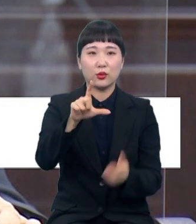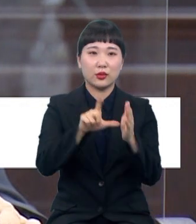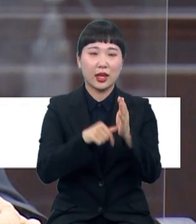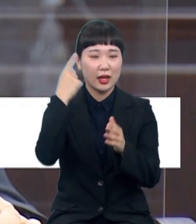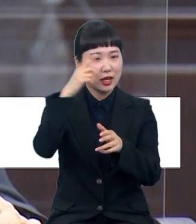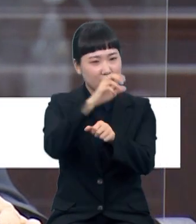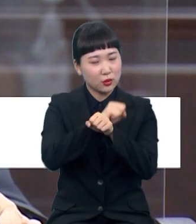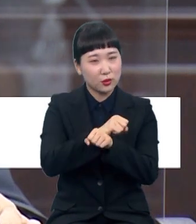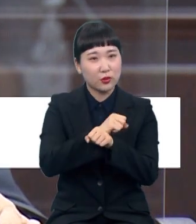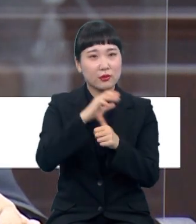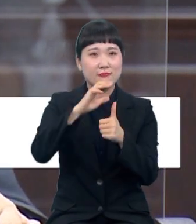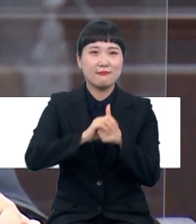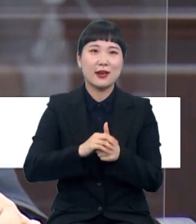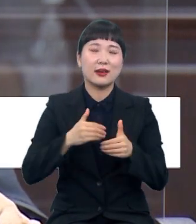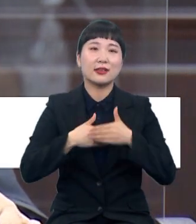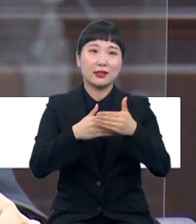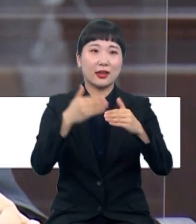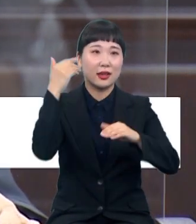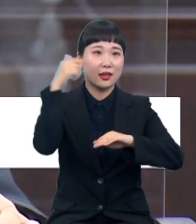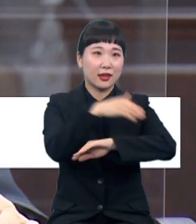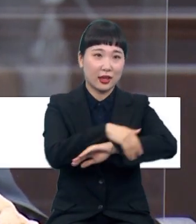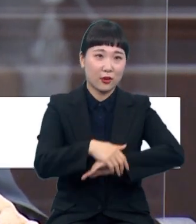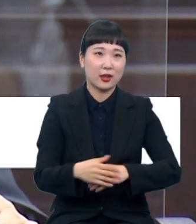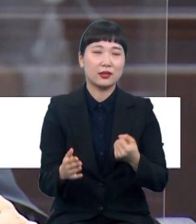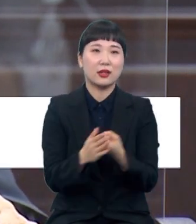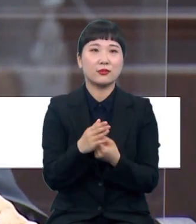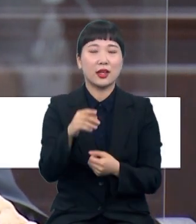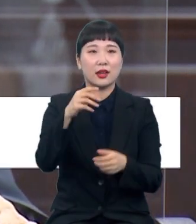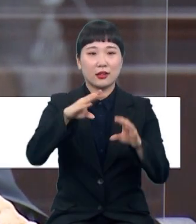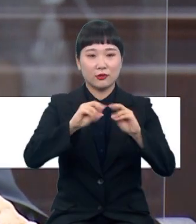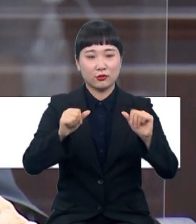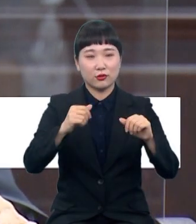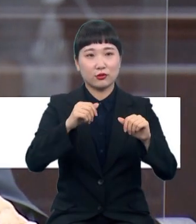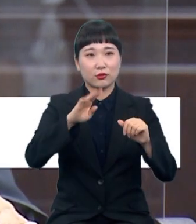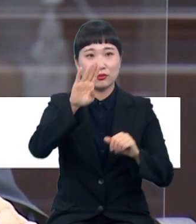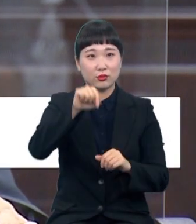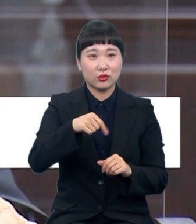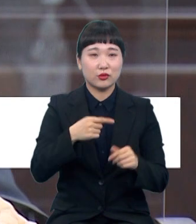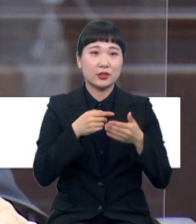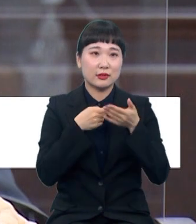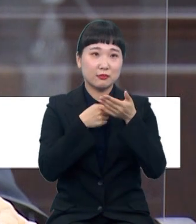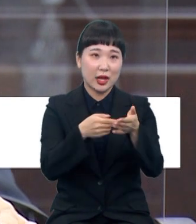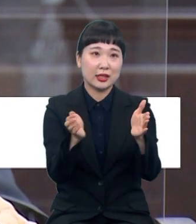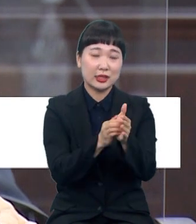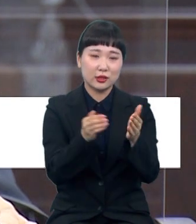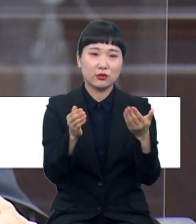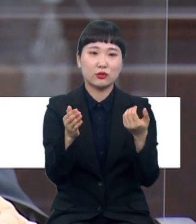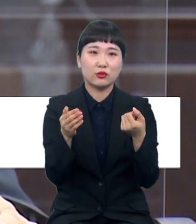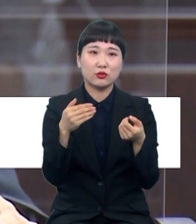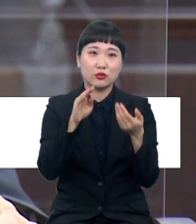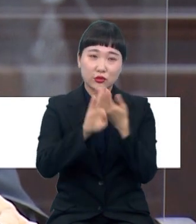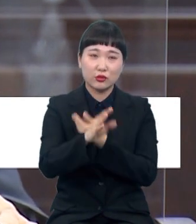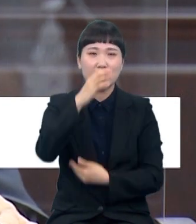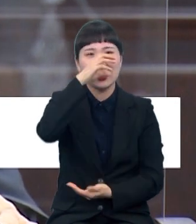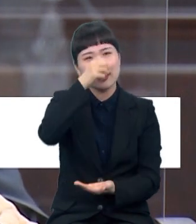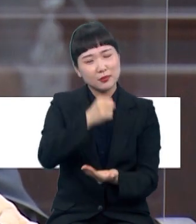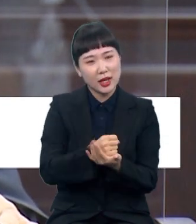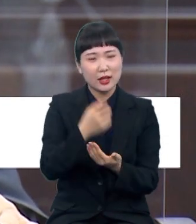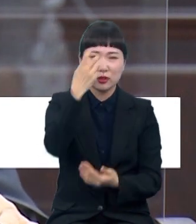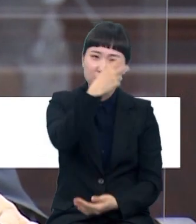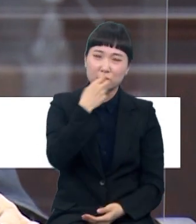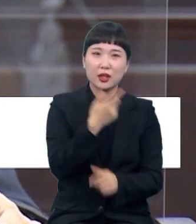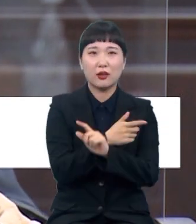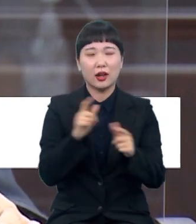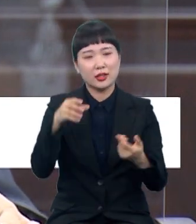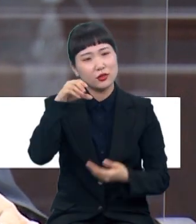진행할 예정입니다. 국토부 승인 후에도 예비 타당성 조사, 수용자 심사 등의 절차를 거치므로 실제